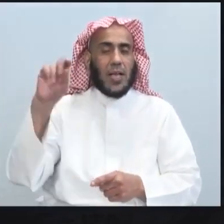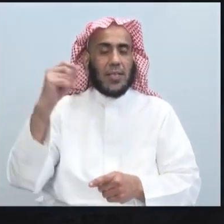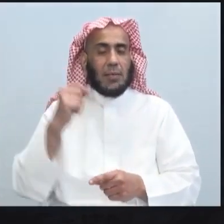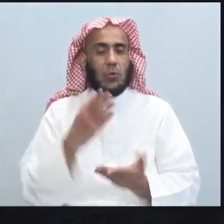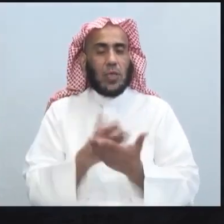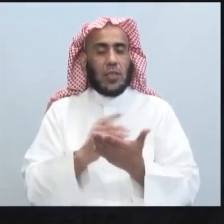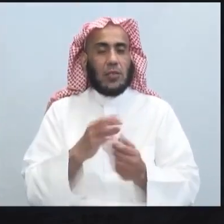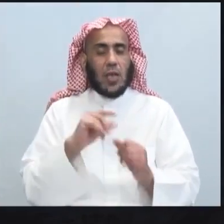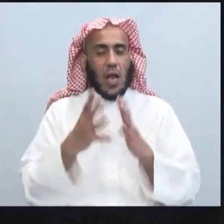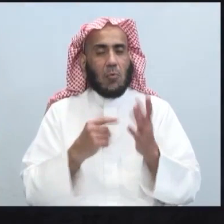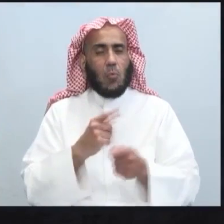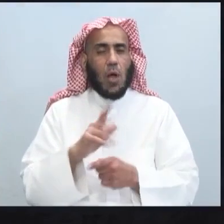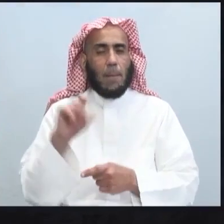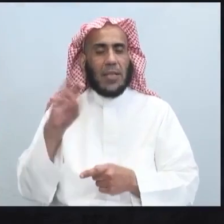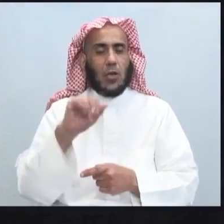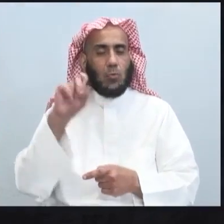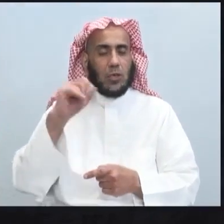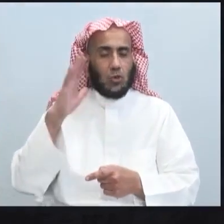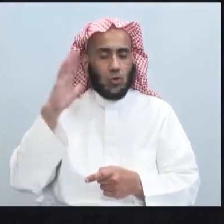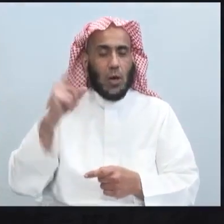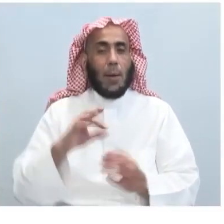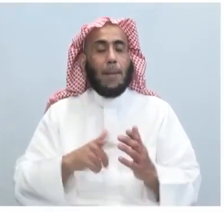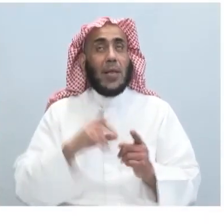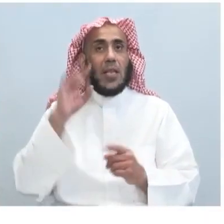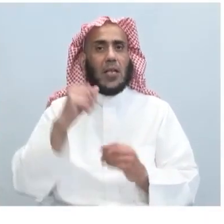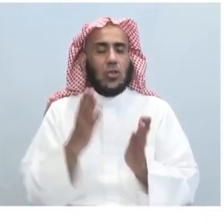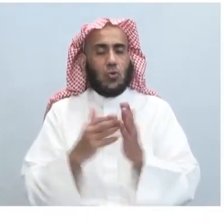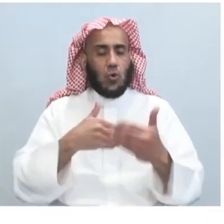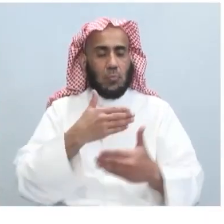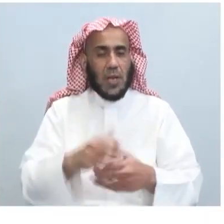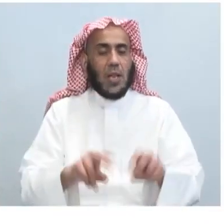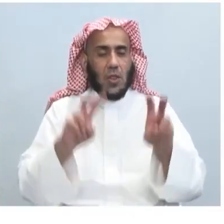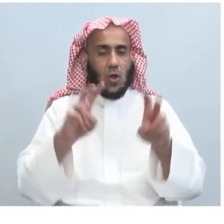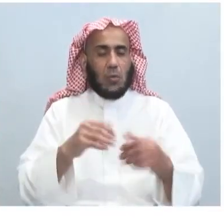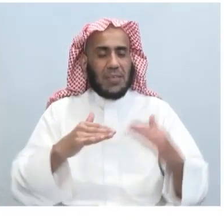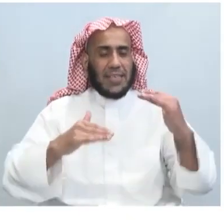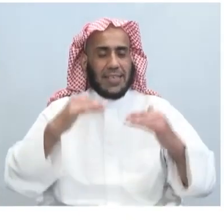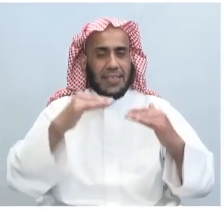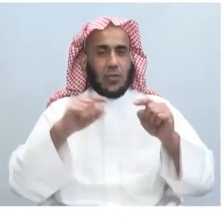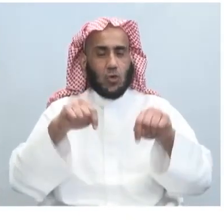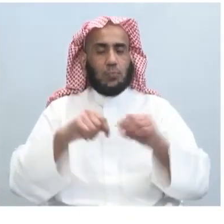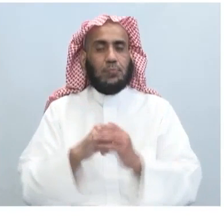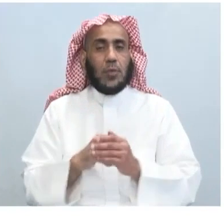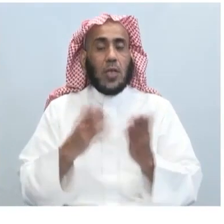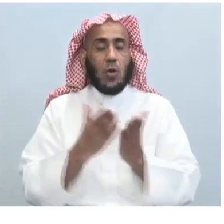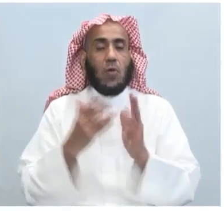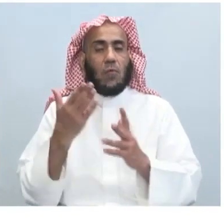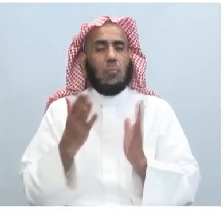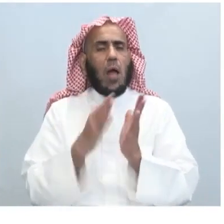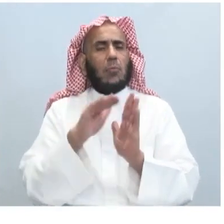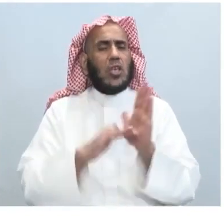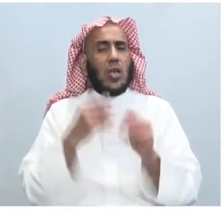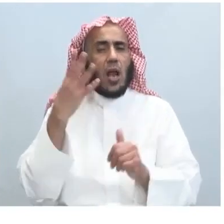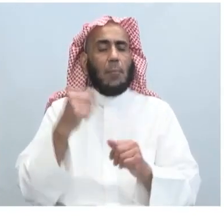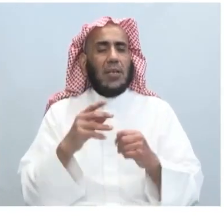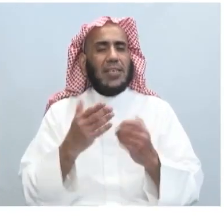باستاذ استاذ لغه الاشاره محمد القبيشي باذن الله اليوم سنكمل ثوابت الاتزان نحن في الباب الرابع الاتزان